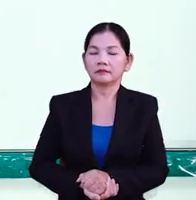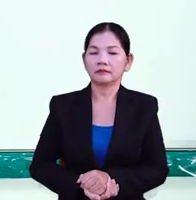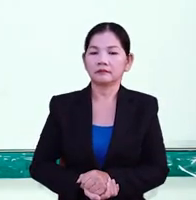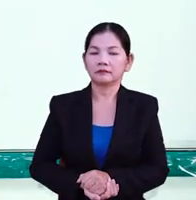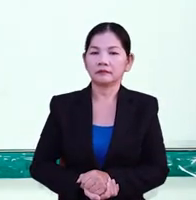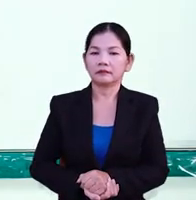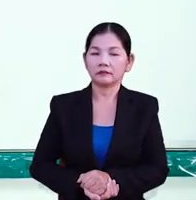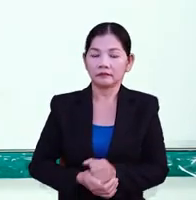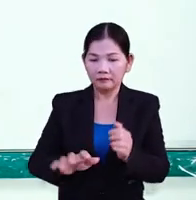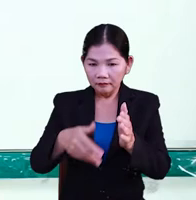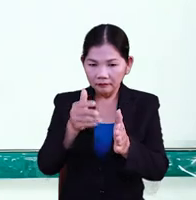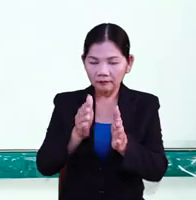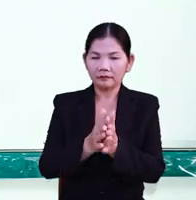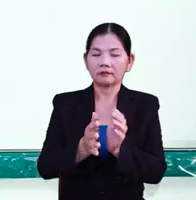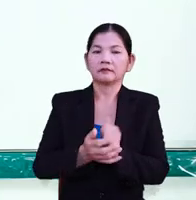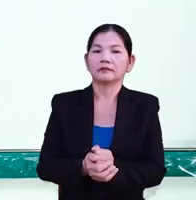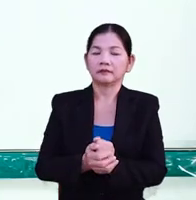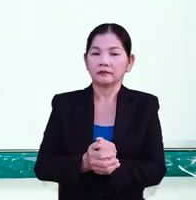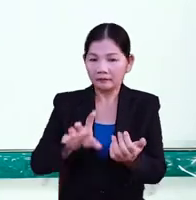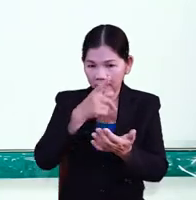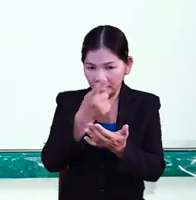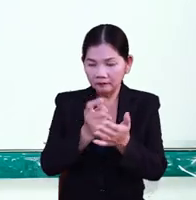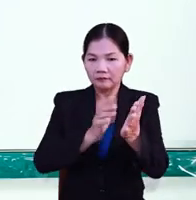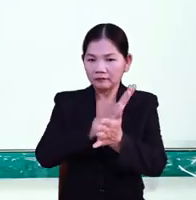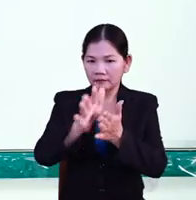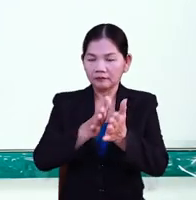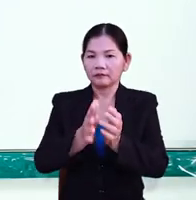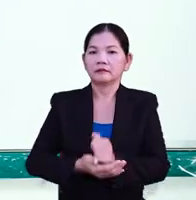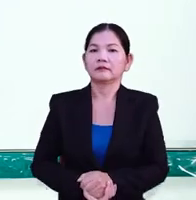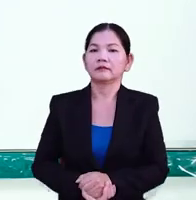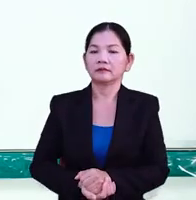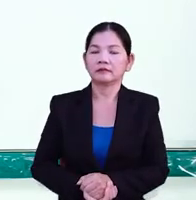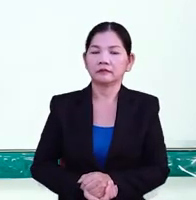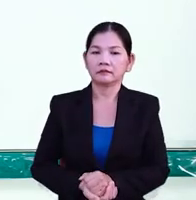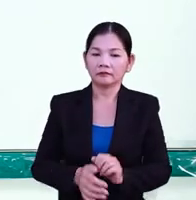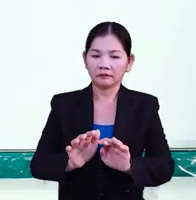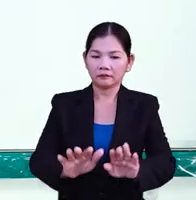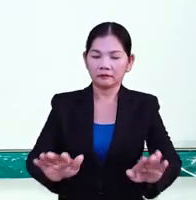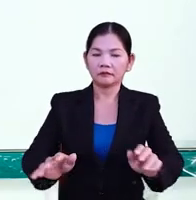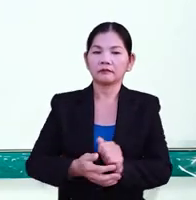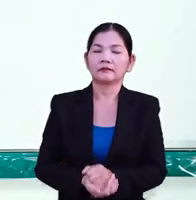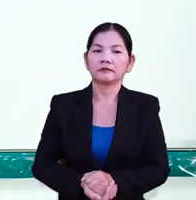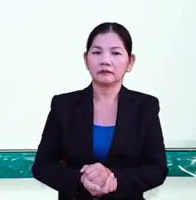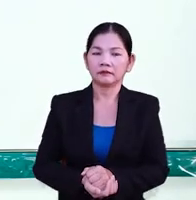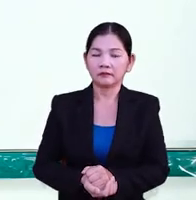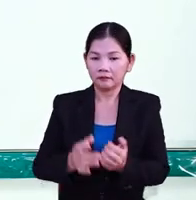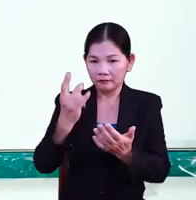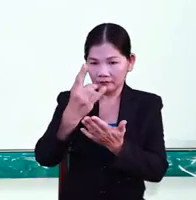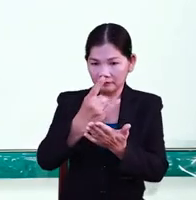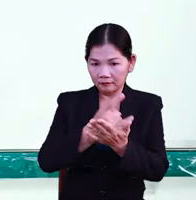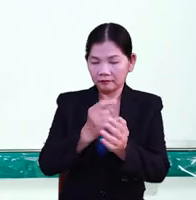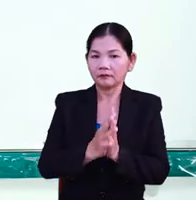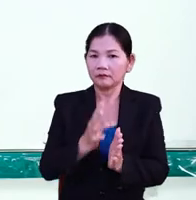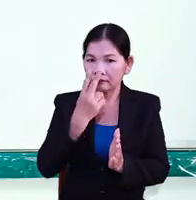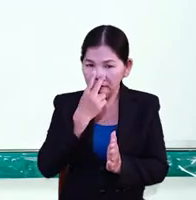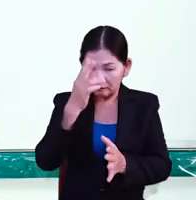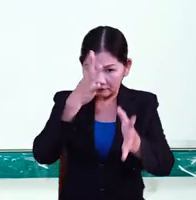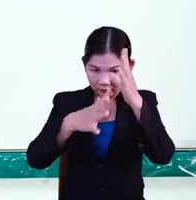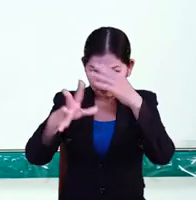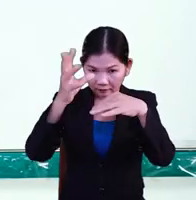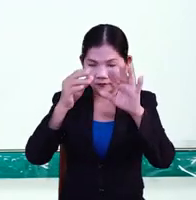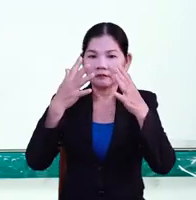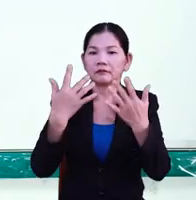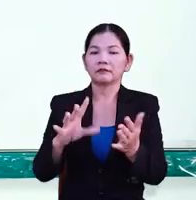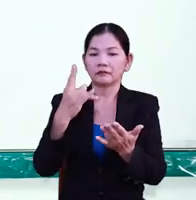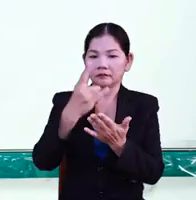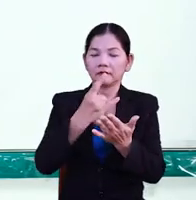ចាអរគុណច្រើនដែលកូនបានចូលរួមអានជាមួយអ្នកគ្រូតោះអញ្ចឹងកូនកូនចាមេរៀនដែលយើងបានរៀនរួចចាមានមេ